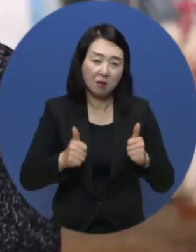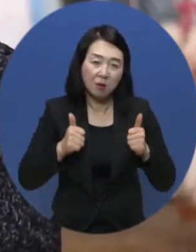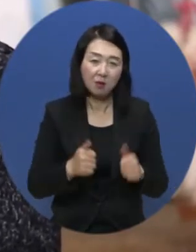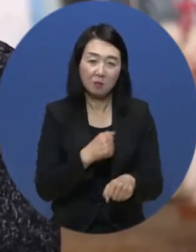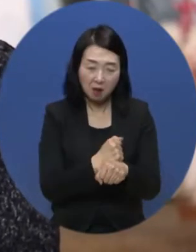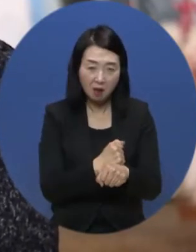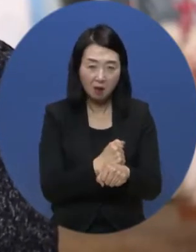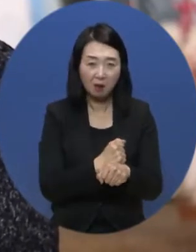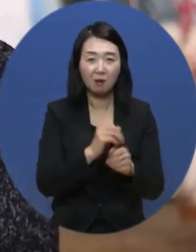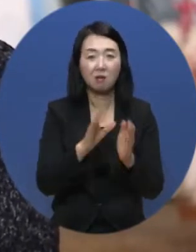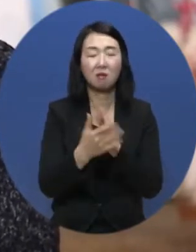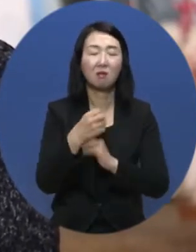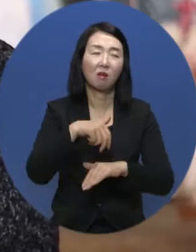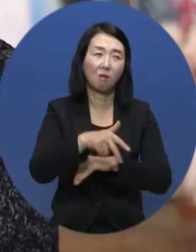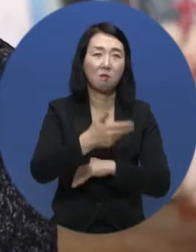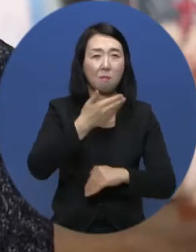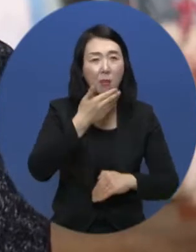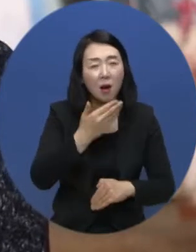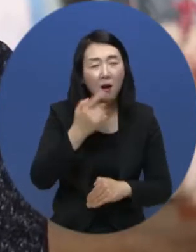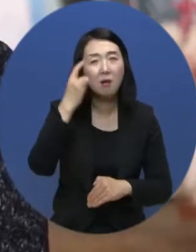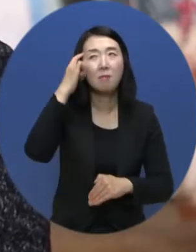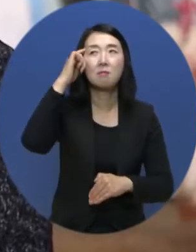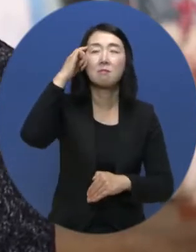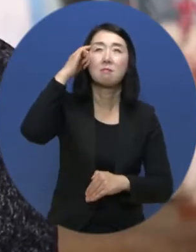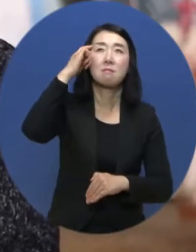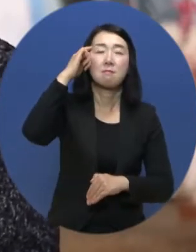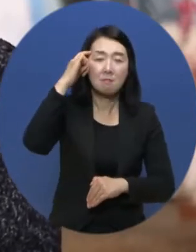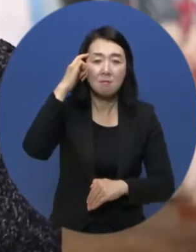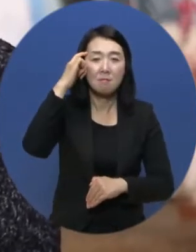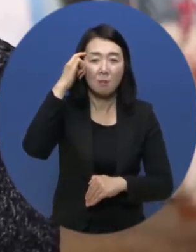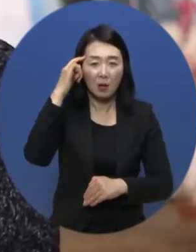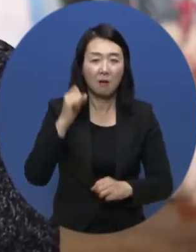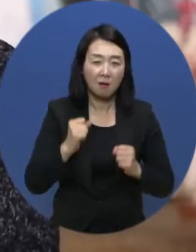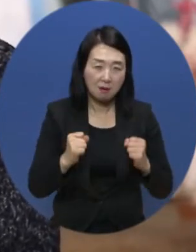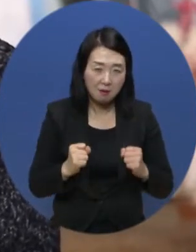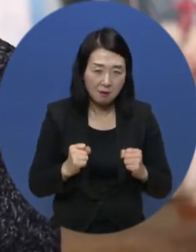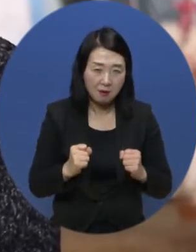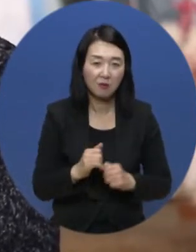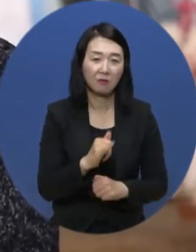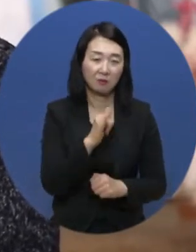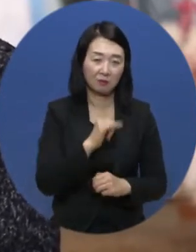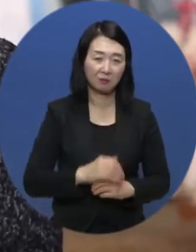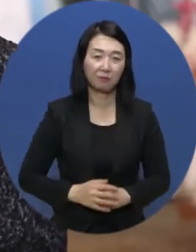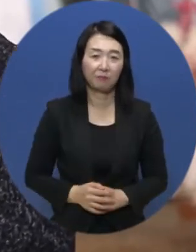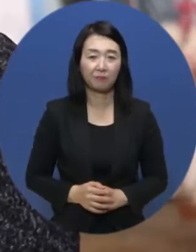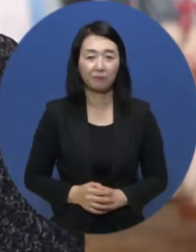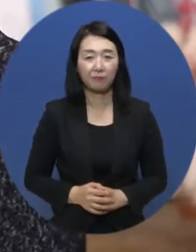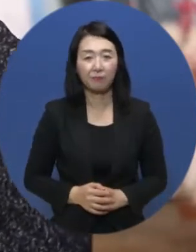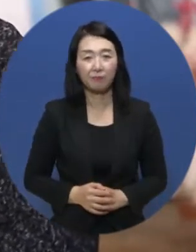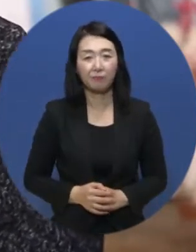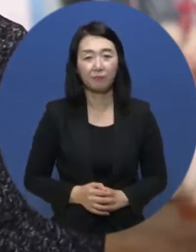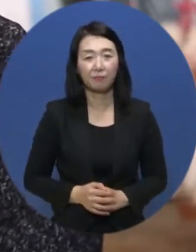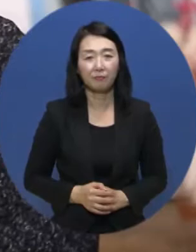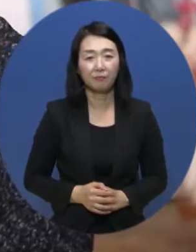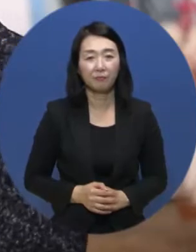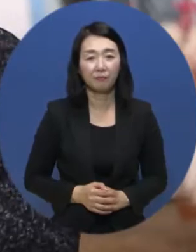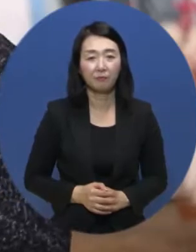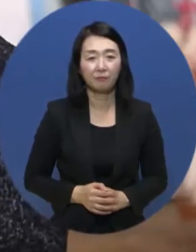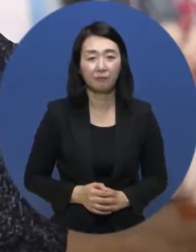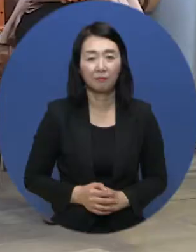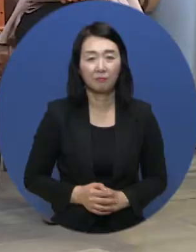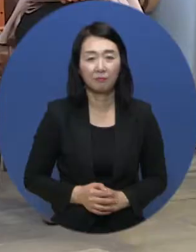내가 걸을 수 있을 거라고 이렇게 막연하게 생각을 했었거든요. 그래서 닥치는 대로 미련하게 운동을